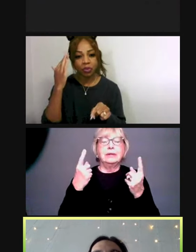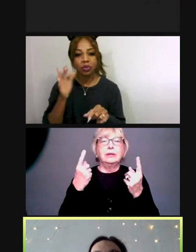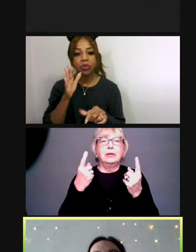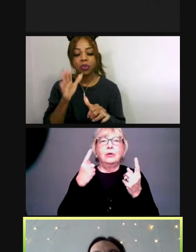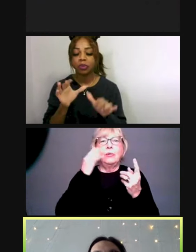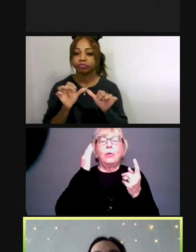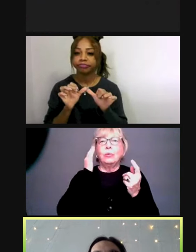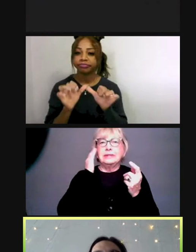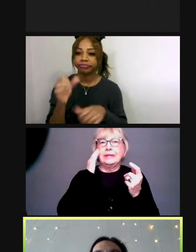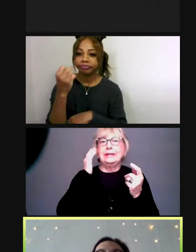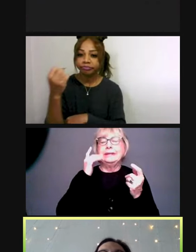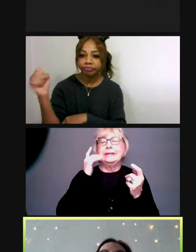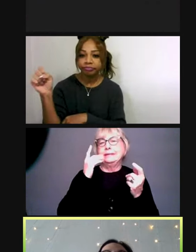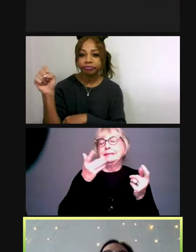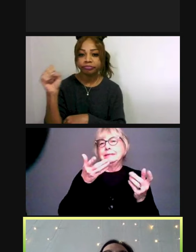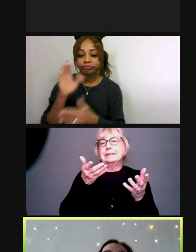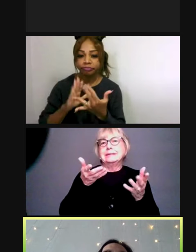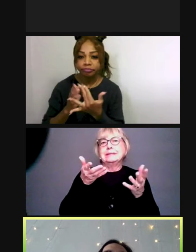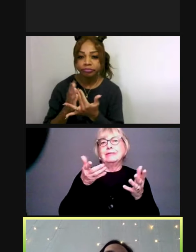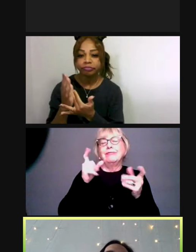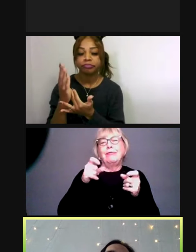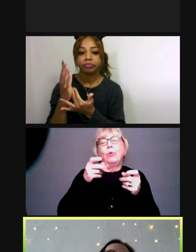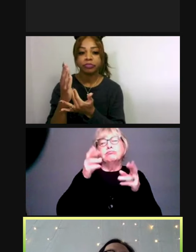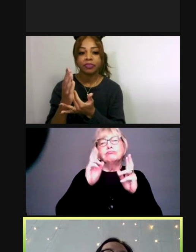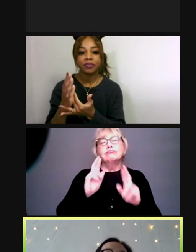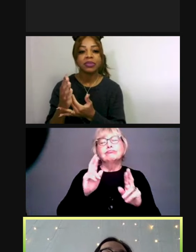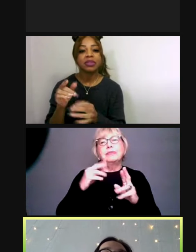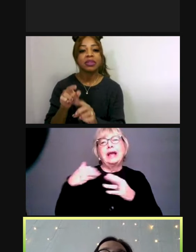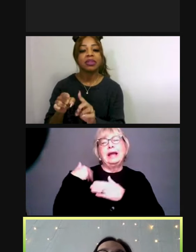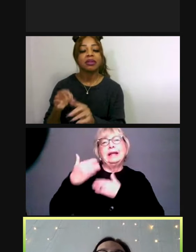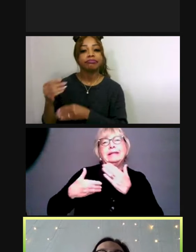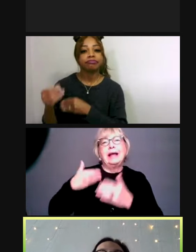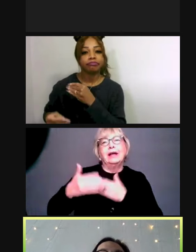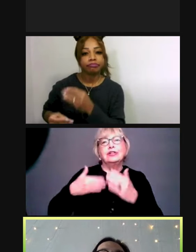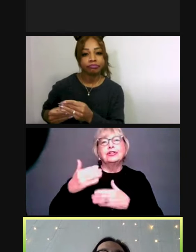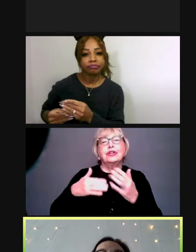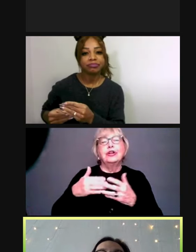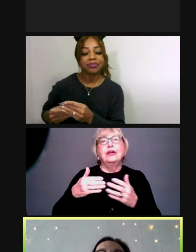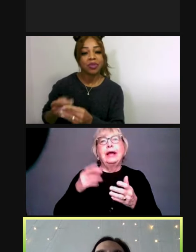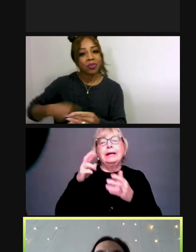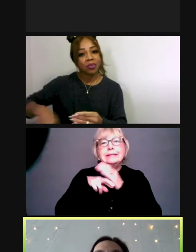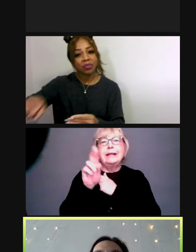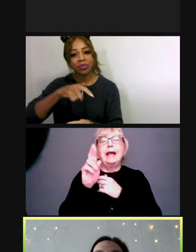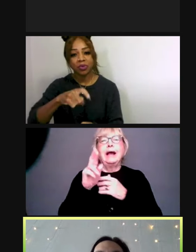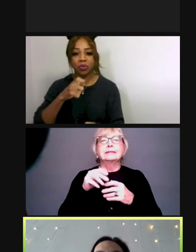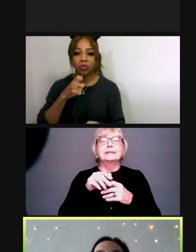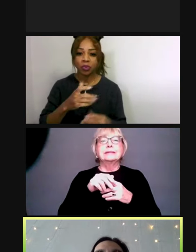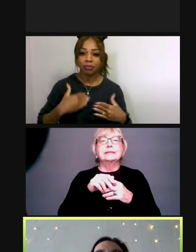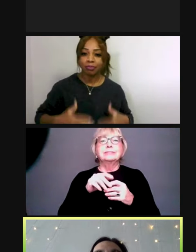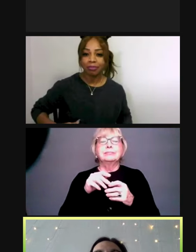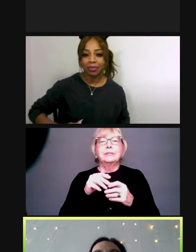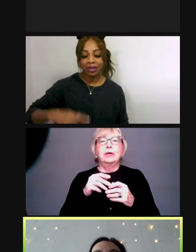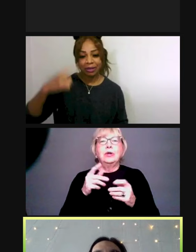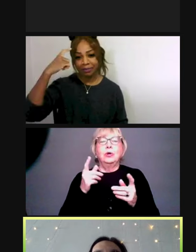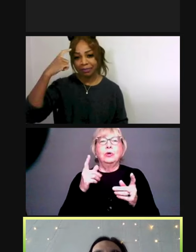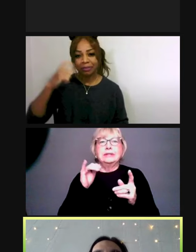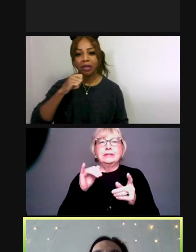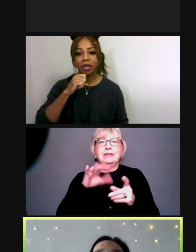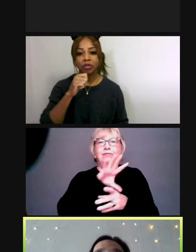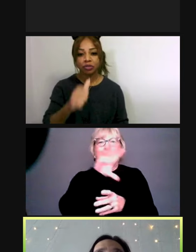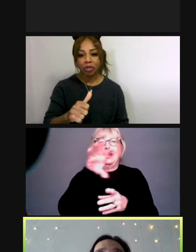pour honorer cet héritage de résilience et de résistance qui fait partie de nous,